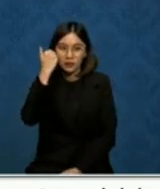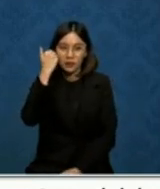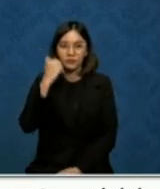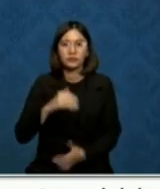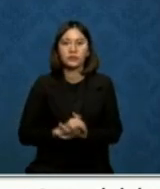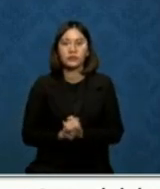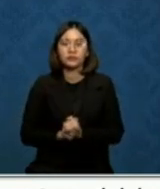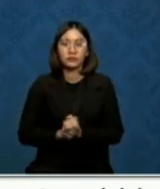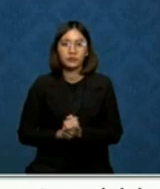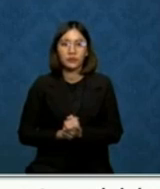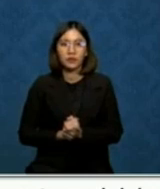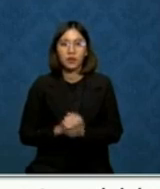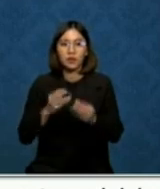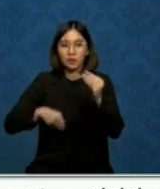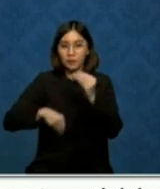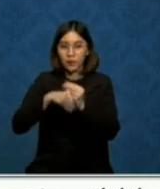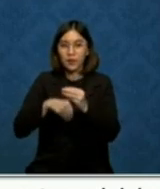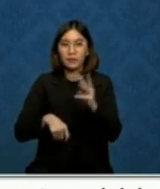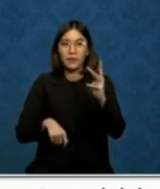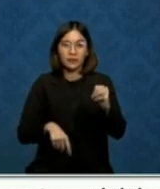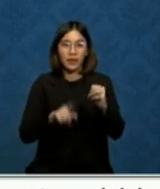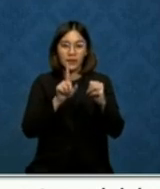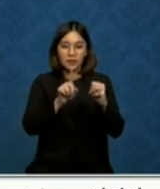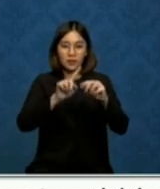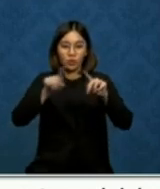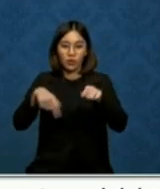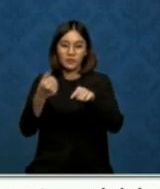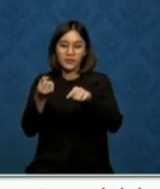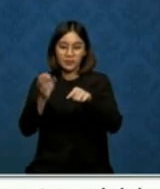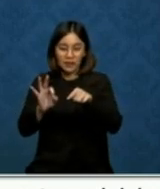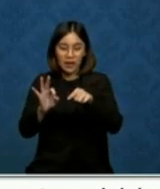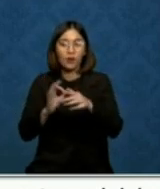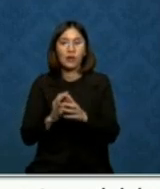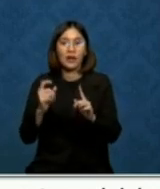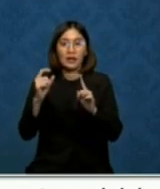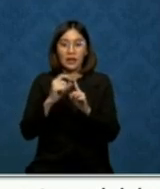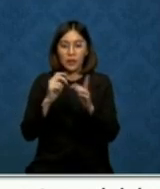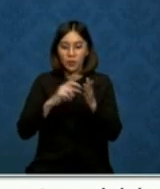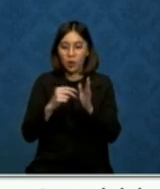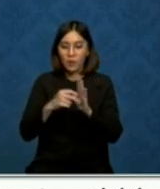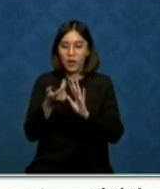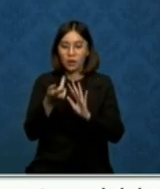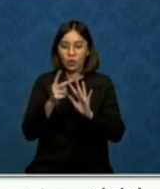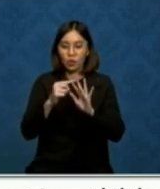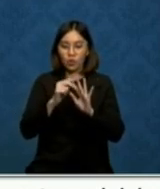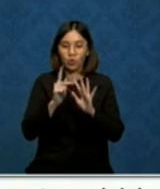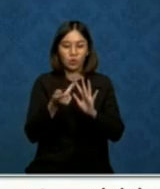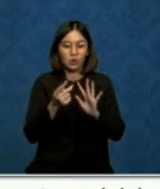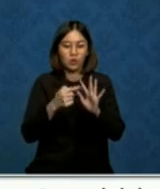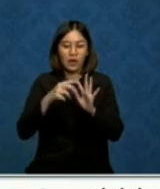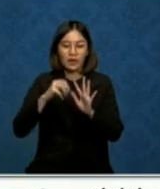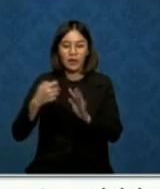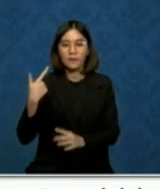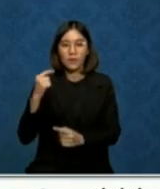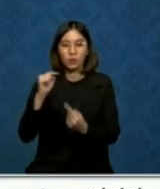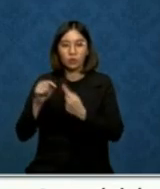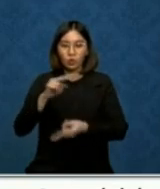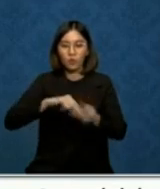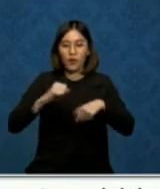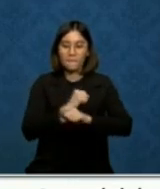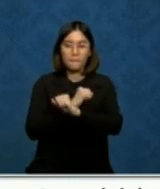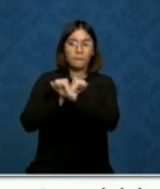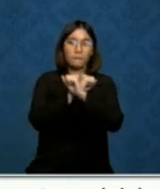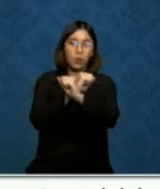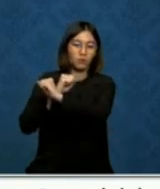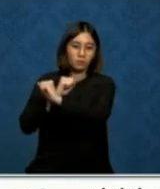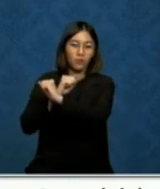ารังเกียจเพราะฉะนั้นการเพิ่มมาตรา1วงเล็บ19หรือนิยามการคุกคามทางเพศเพื่อให้เป็นประโยชน์ต่อการปกป้องบุคคลทั่ว